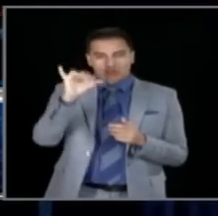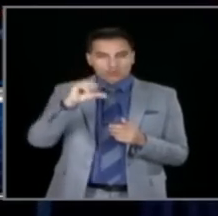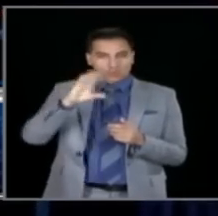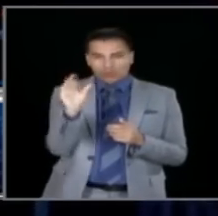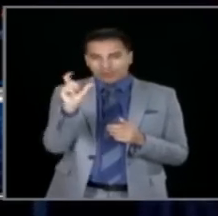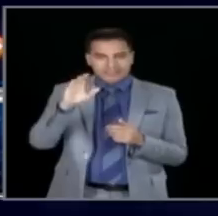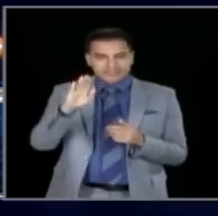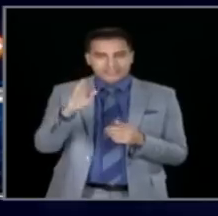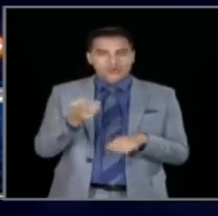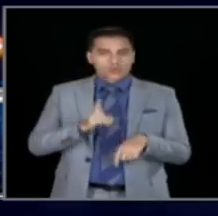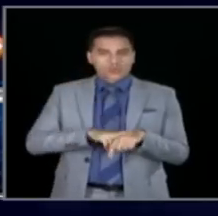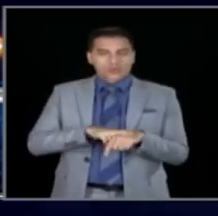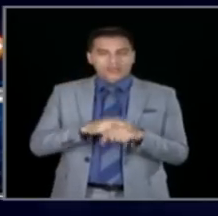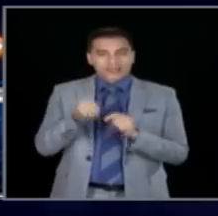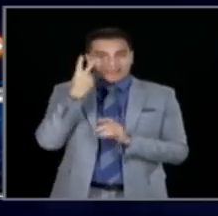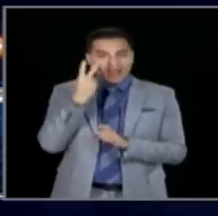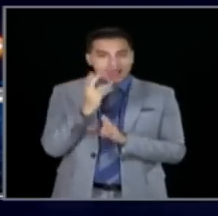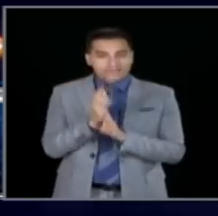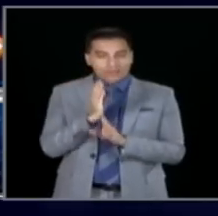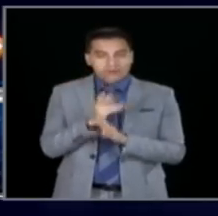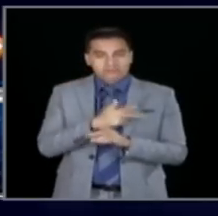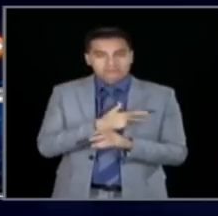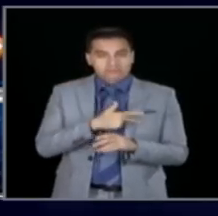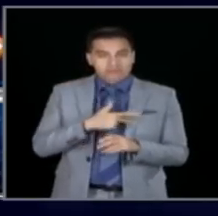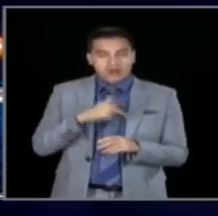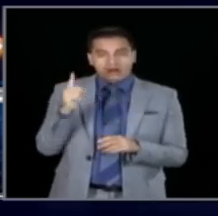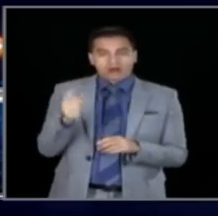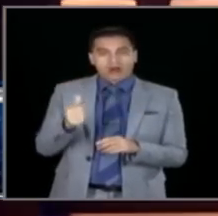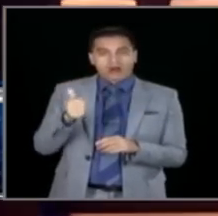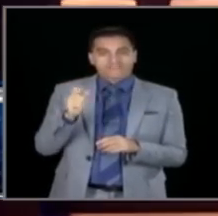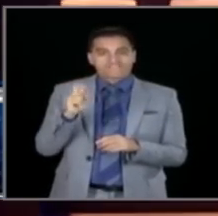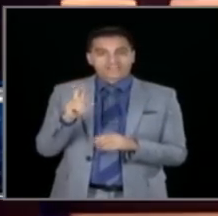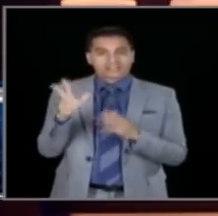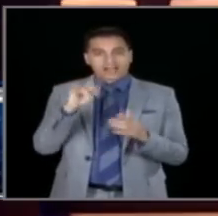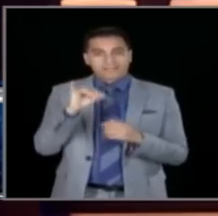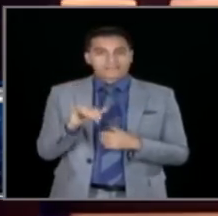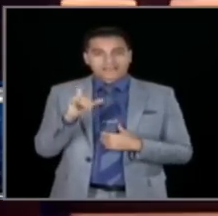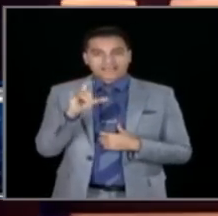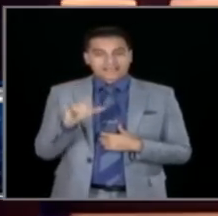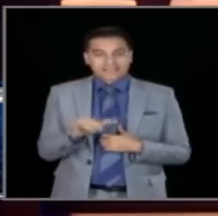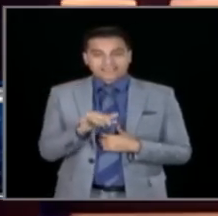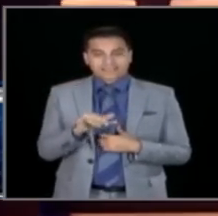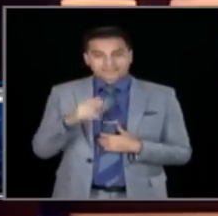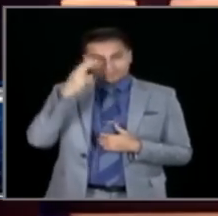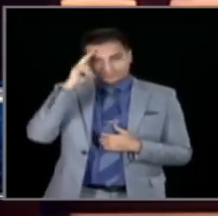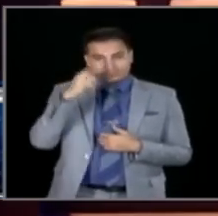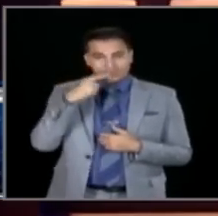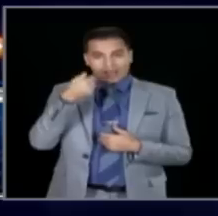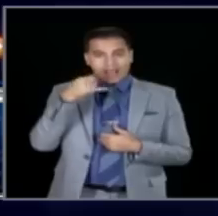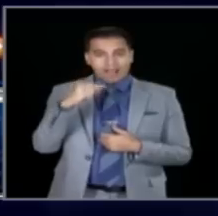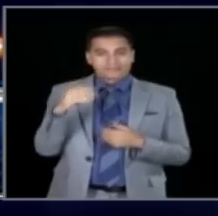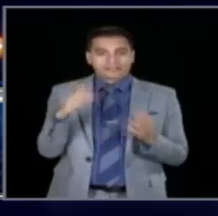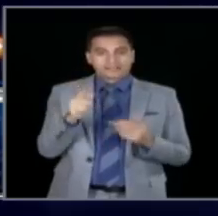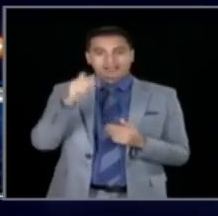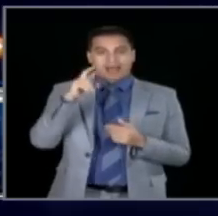تأليف وإخراج الأستاذ رأفت الميهي. أحمد محمود إجابتك؟ أحمد راتب.